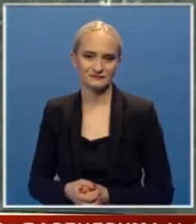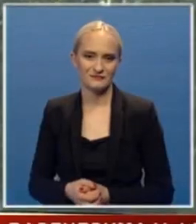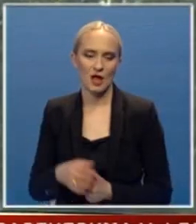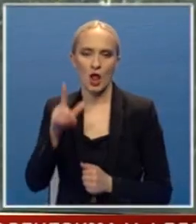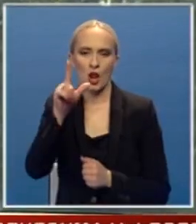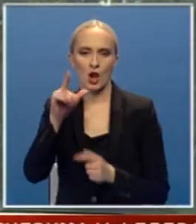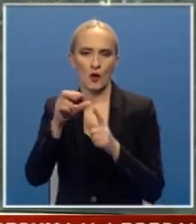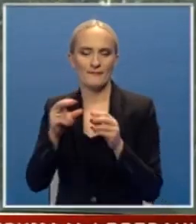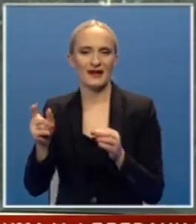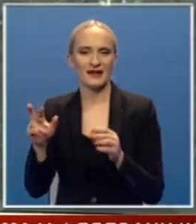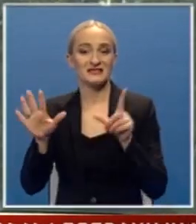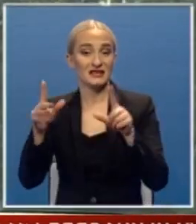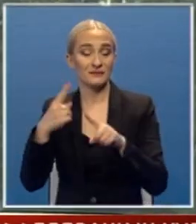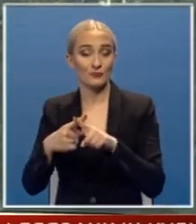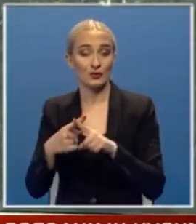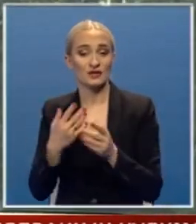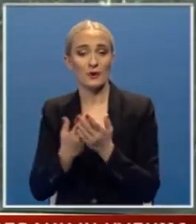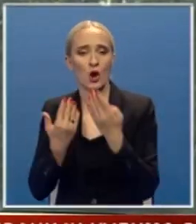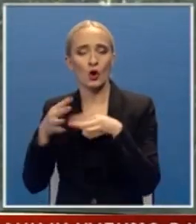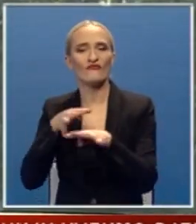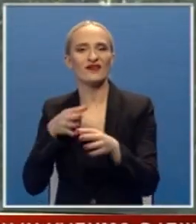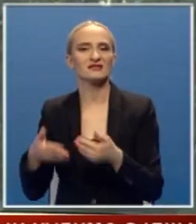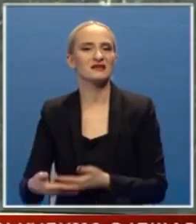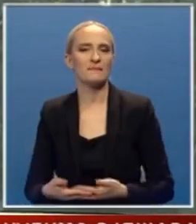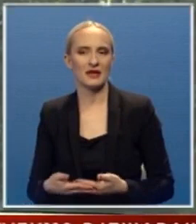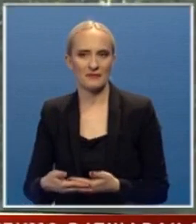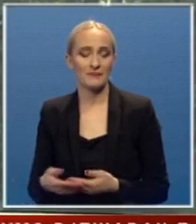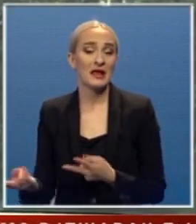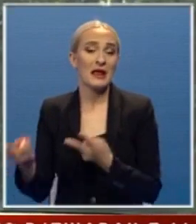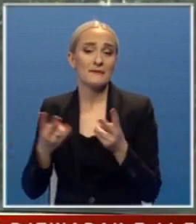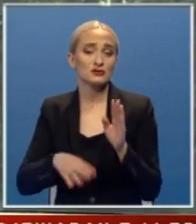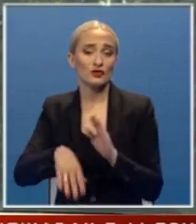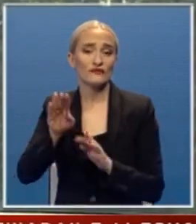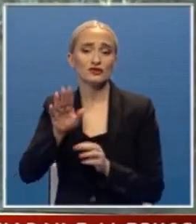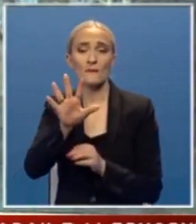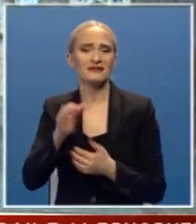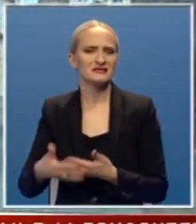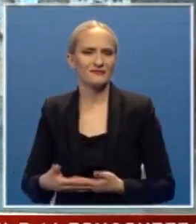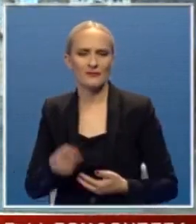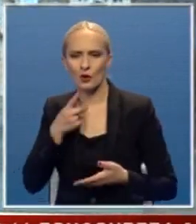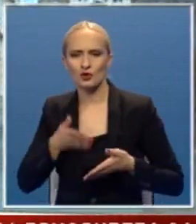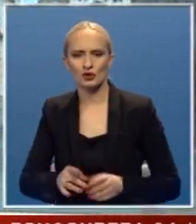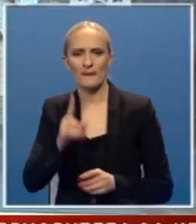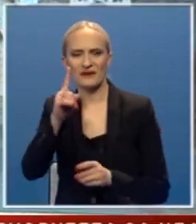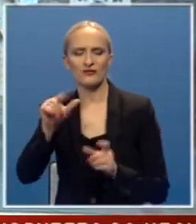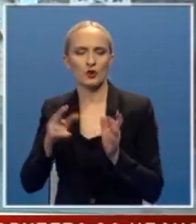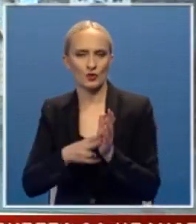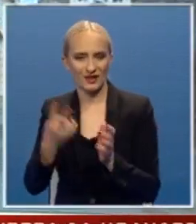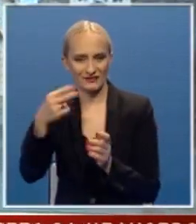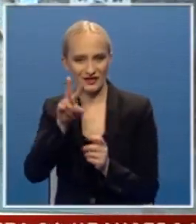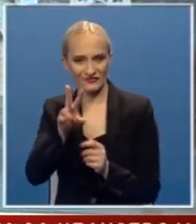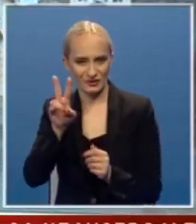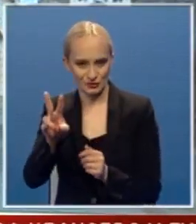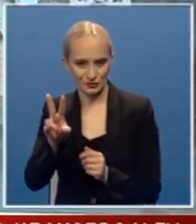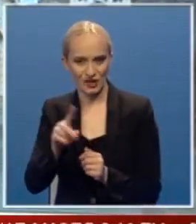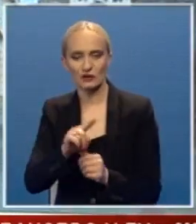U Loparama je po sedmi put održana konferencija beba. Prisustvovalo je više od 50 beba koje su rođene od 1.